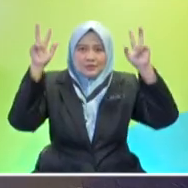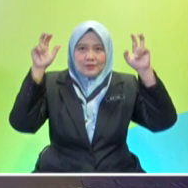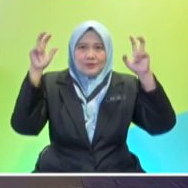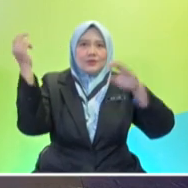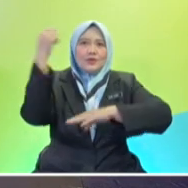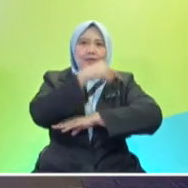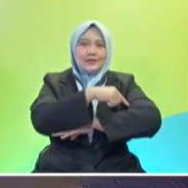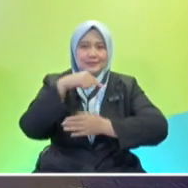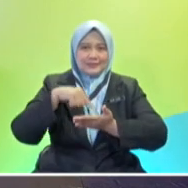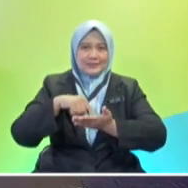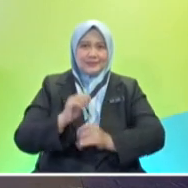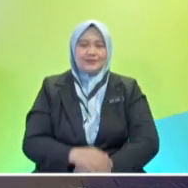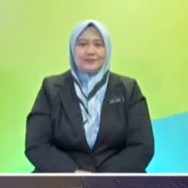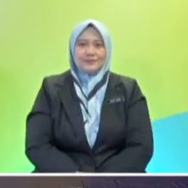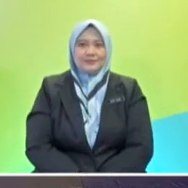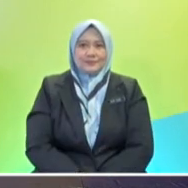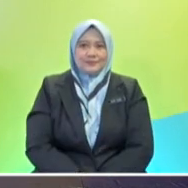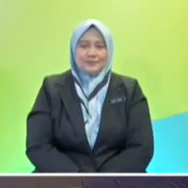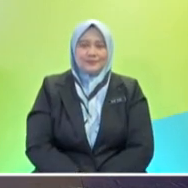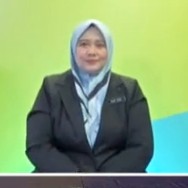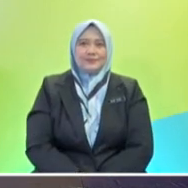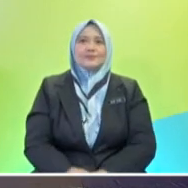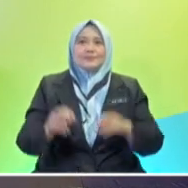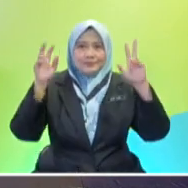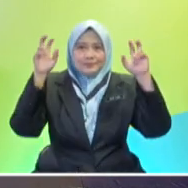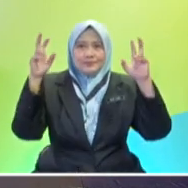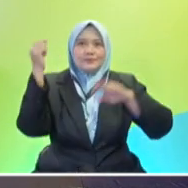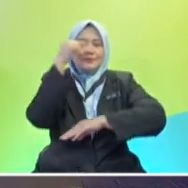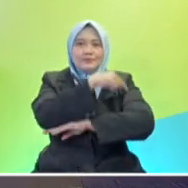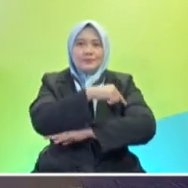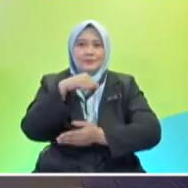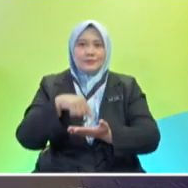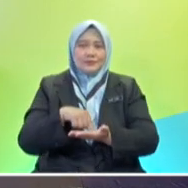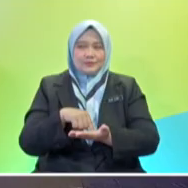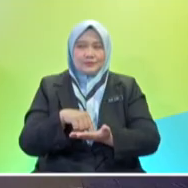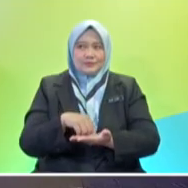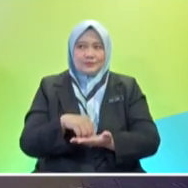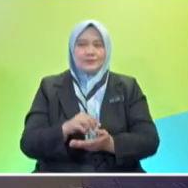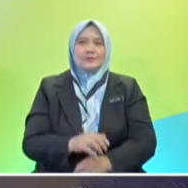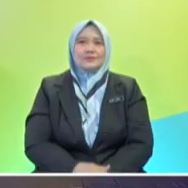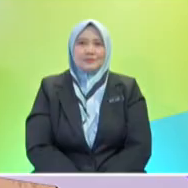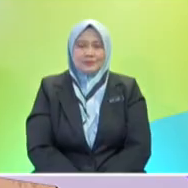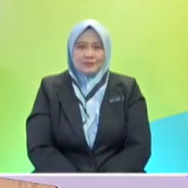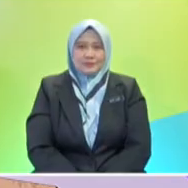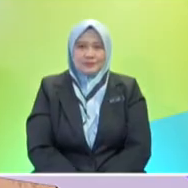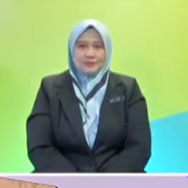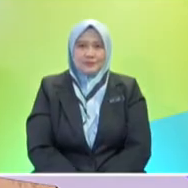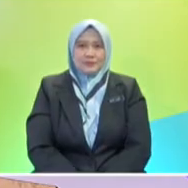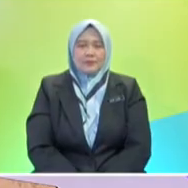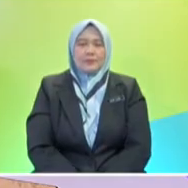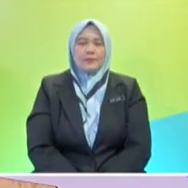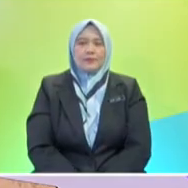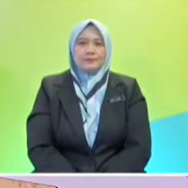Ya. Silakan cikgu. Tajuk pelajaran kita hari ini ialah literasi bahasa Melayu,